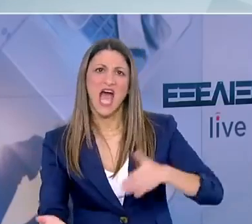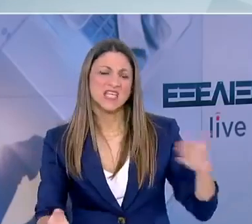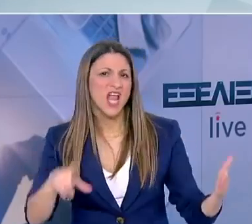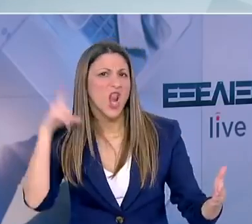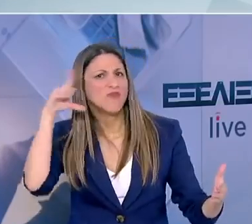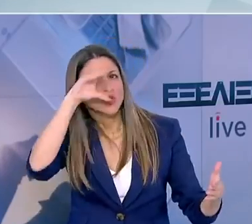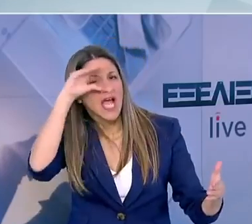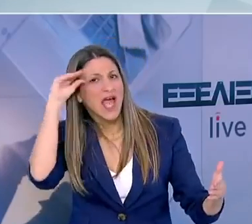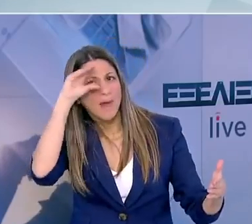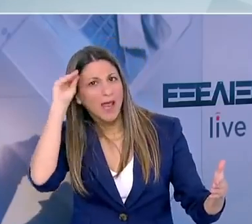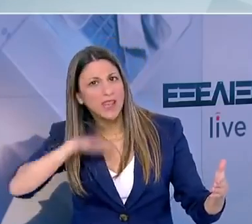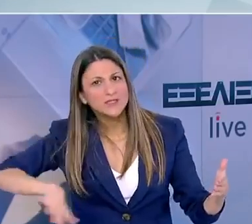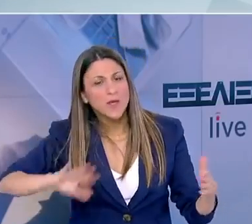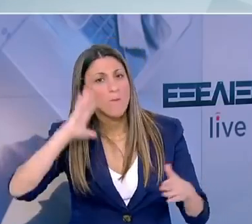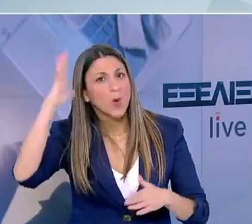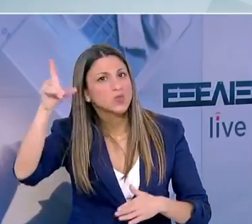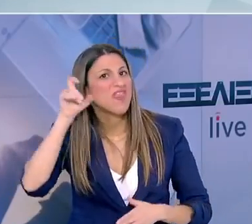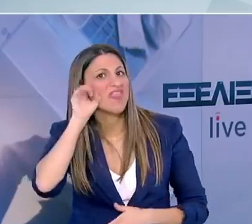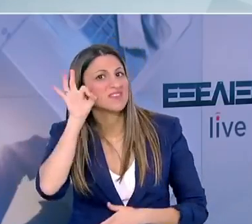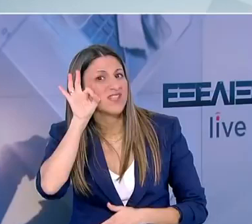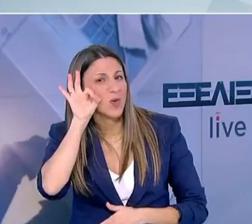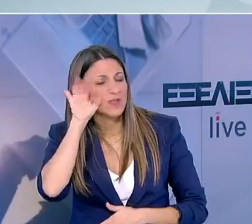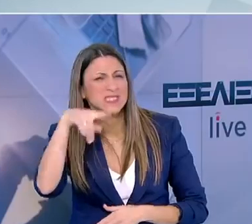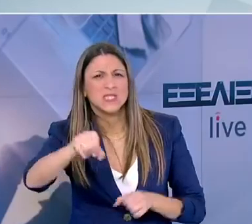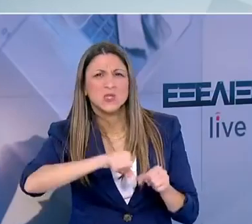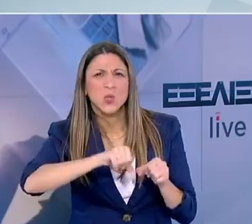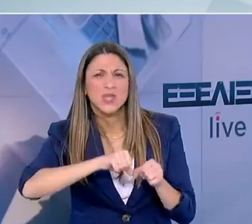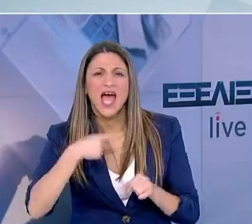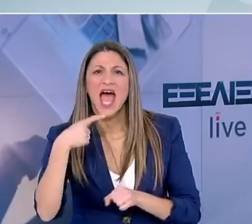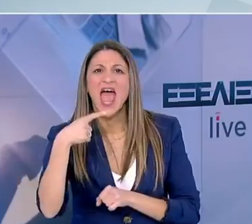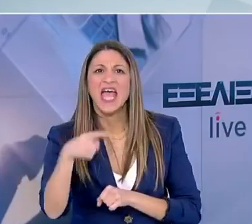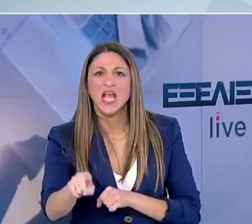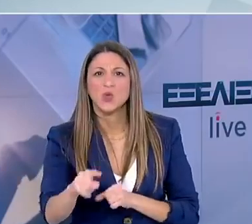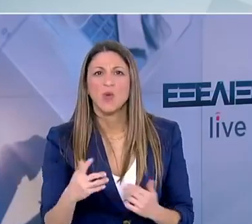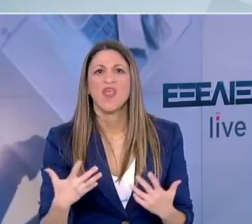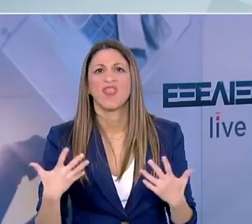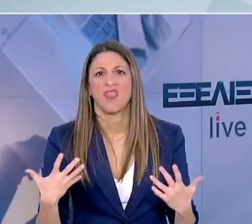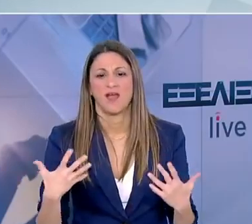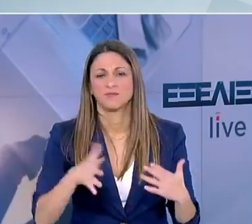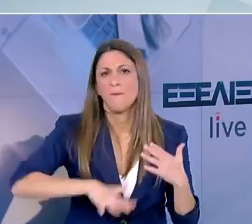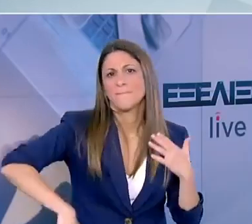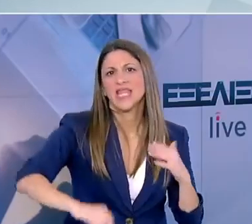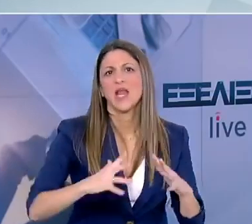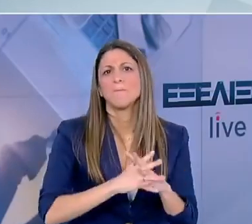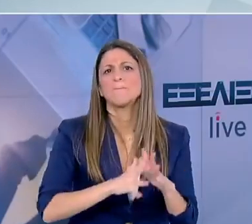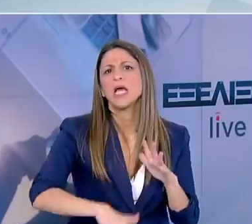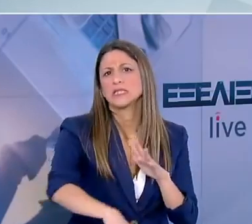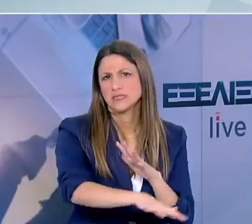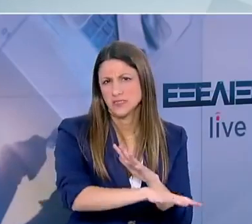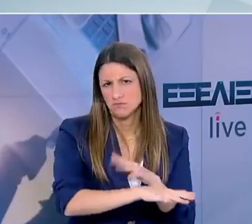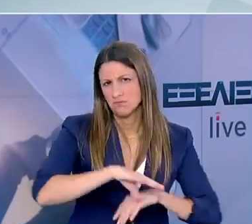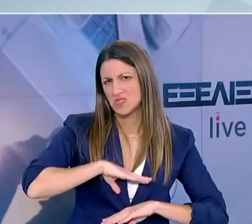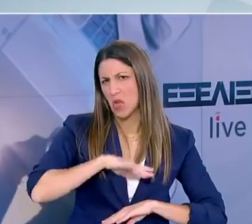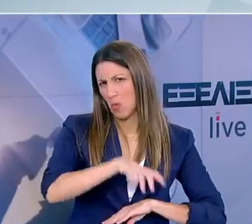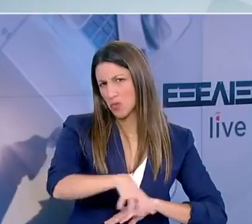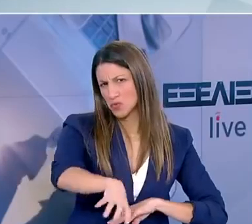Καραμαλή με κατεύθυνση προς Θεσσαλονίκη που γειτνιάζει με την 110 πτέρυγα μάχης. Ταυτόχρονα δώσαμε